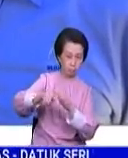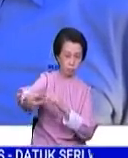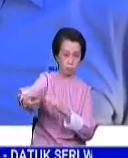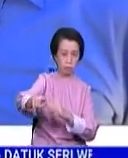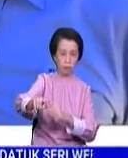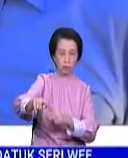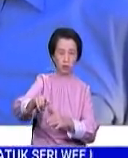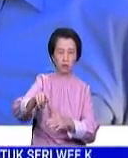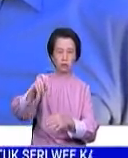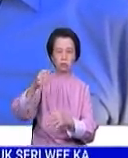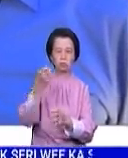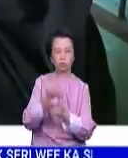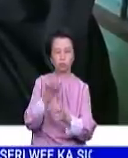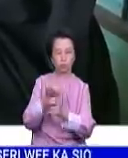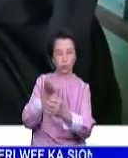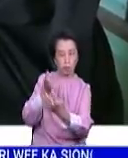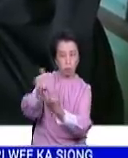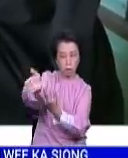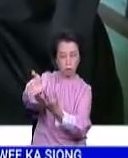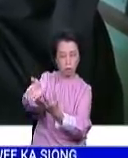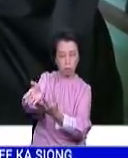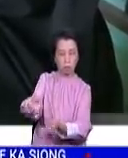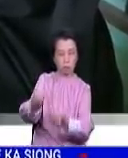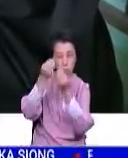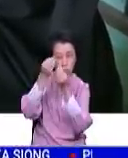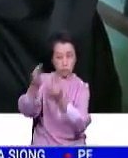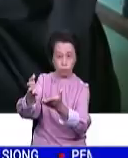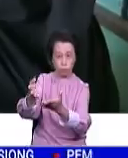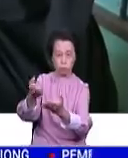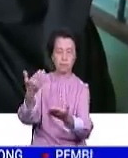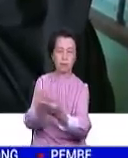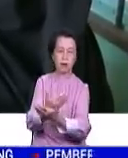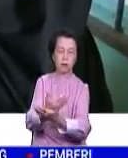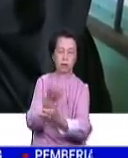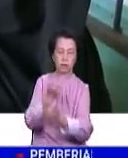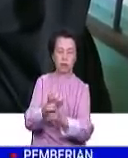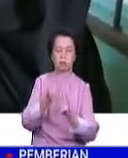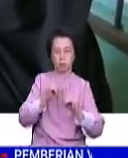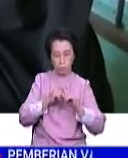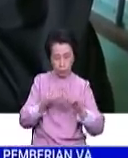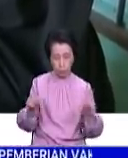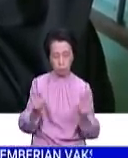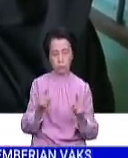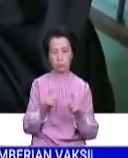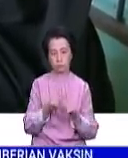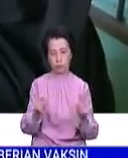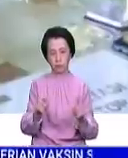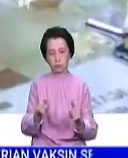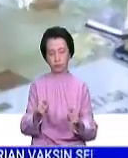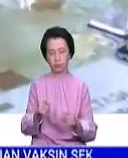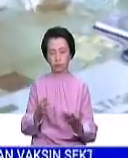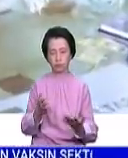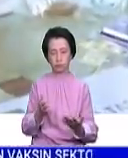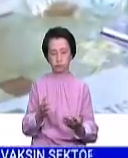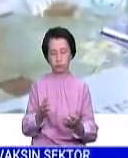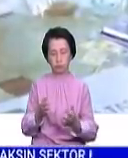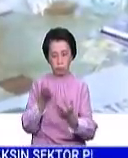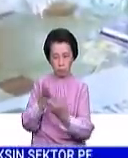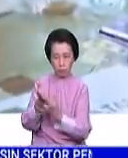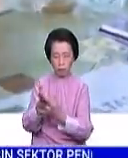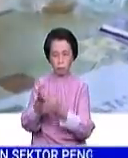tidak mendapat kurang akses kepada informasi yang terkini. Namun begitu melalui